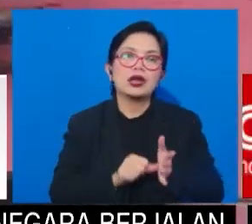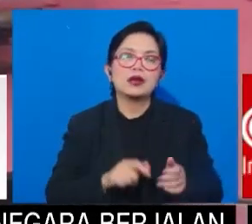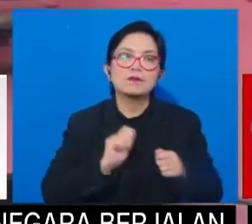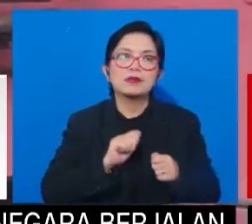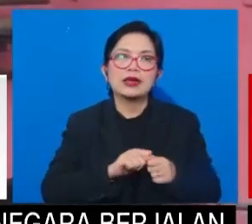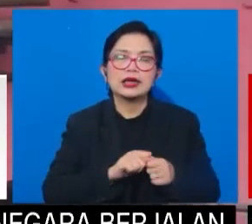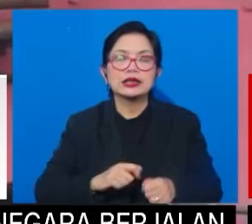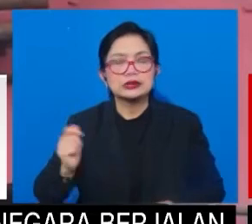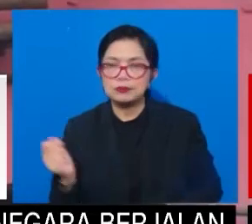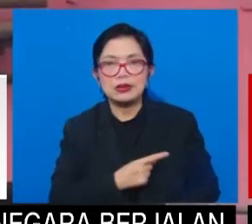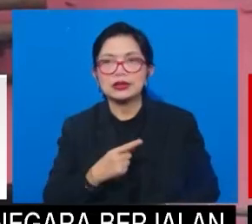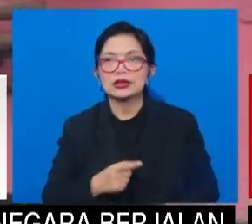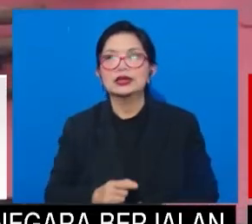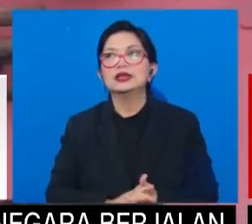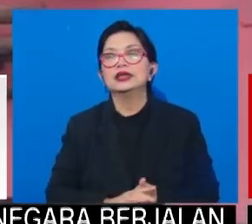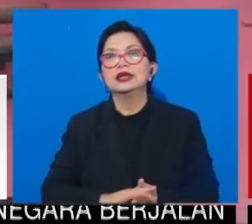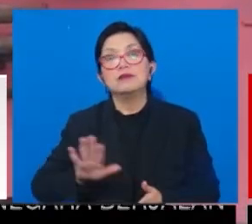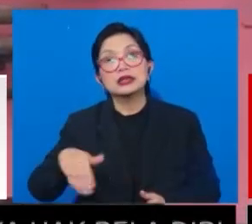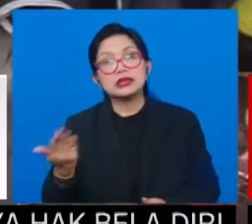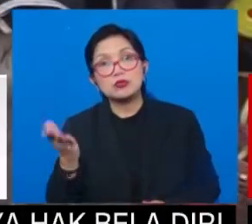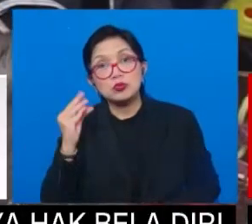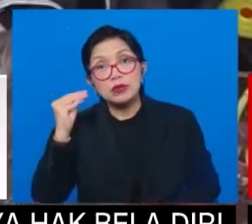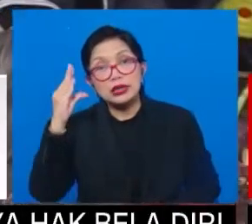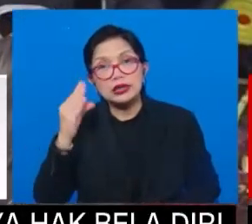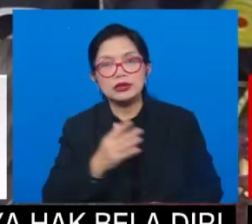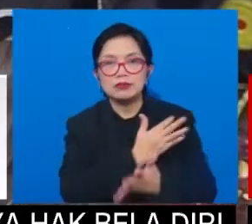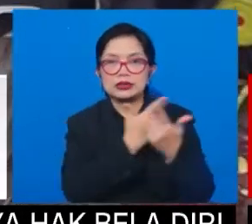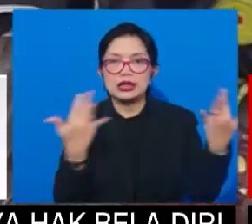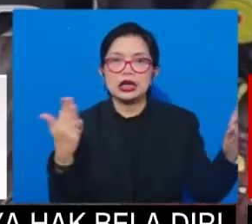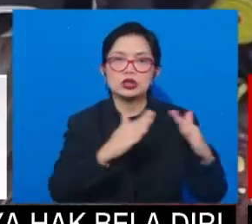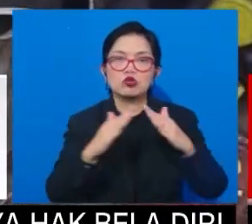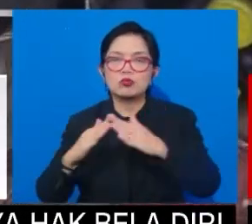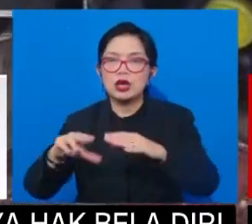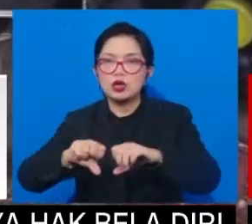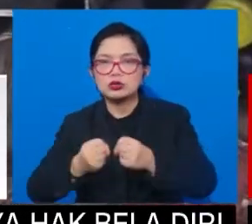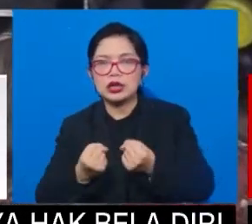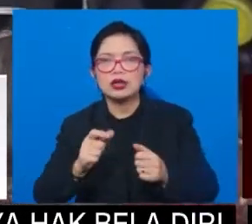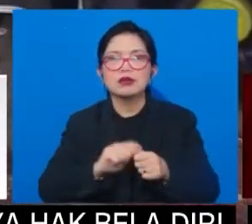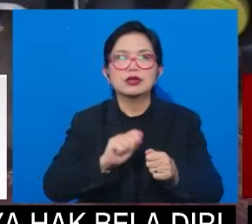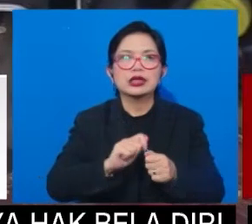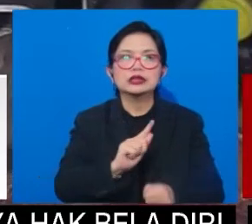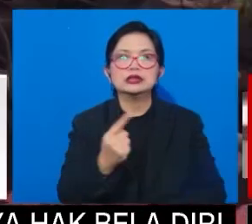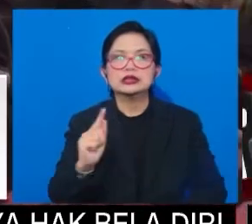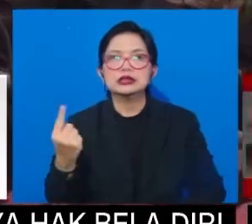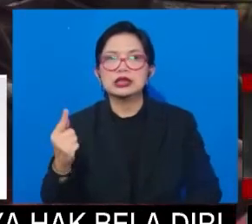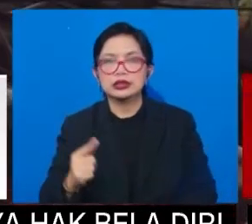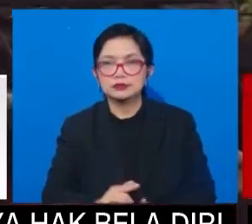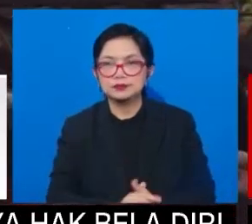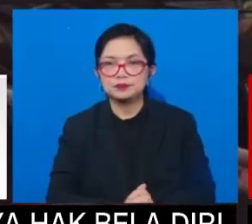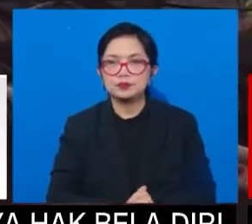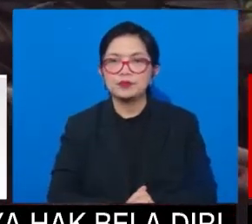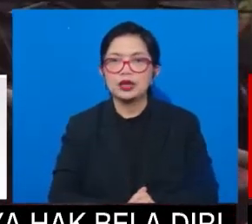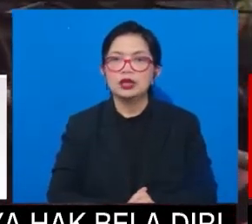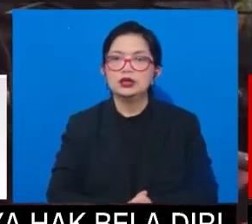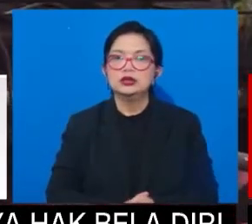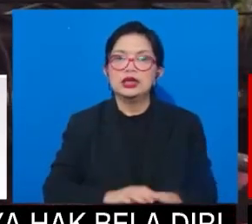Bandung. Hingga Sabtu pagi, warga yang rumahnya rusak hanya bisa melakukan perbaikan secara swadaya dan menumpang sementara waktu